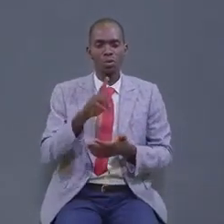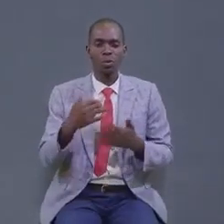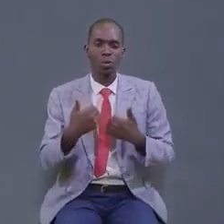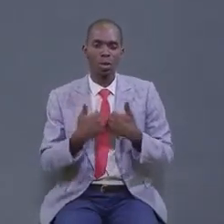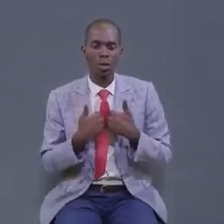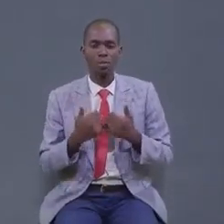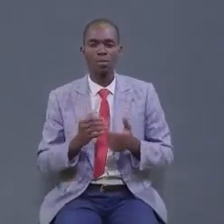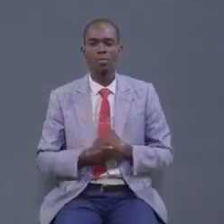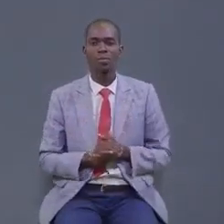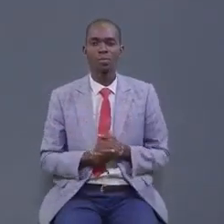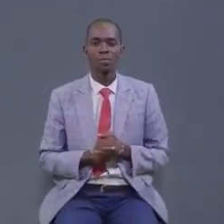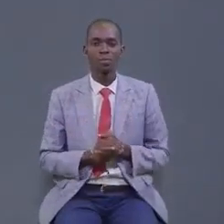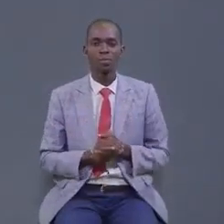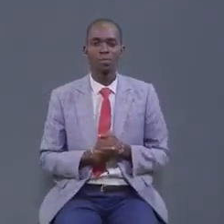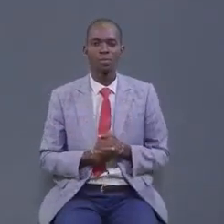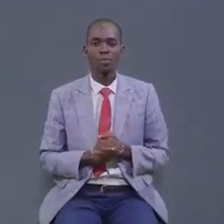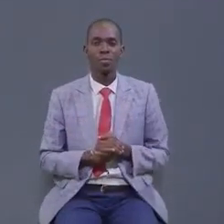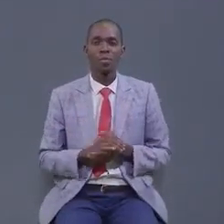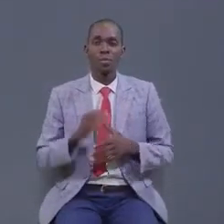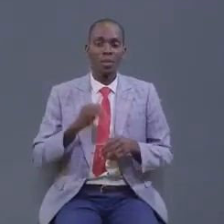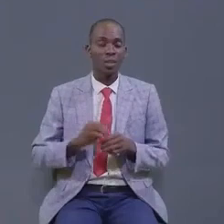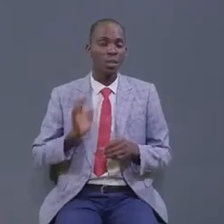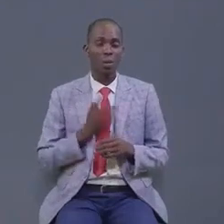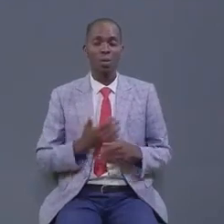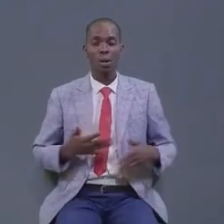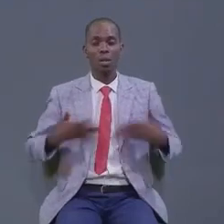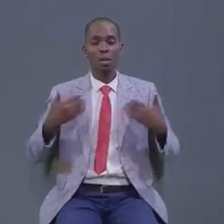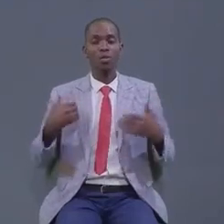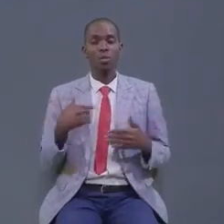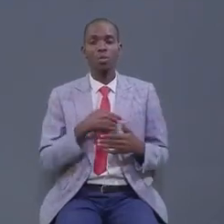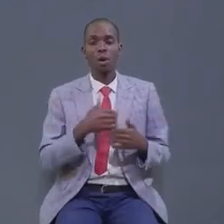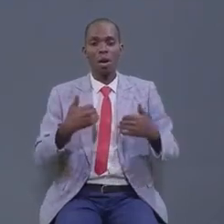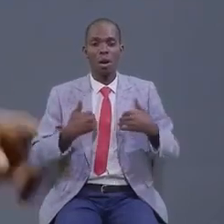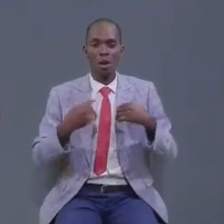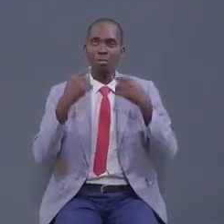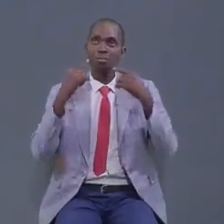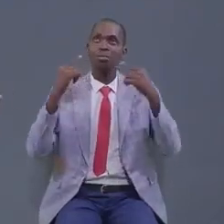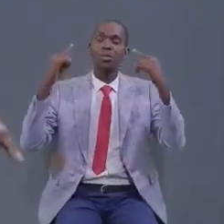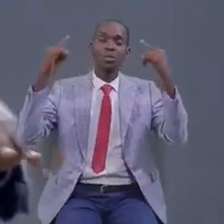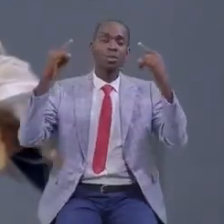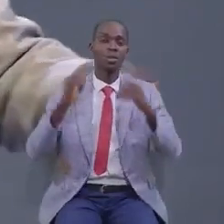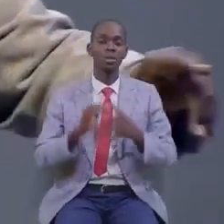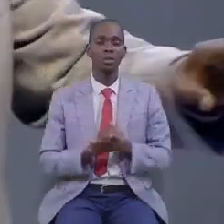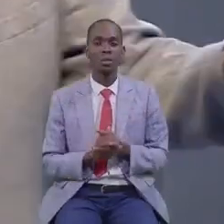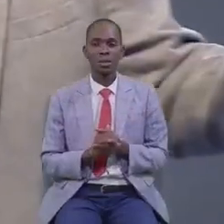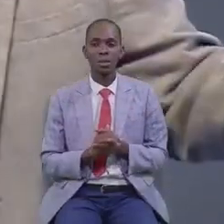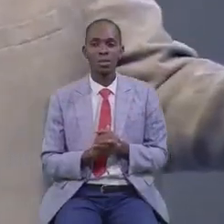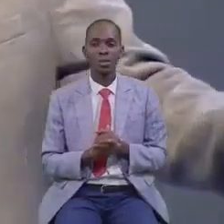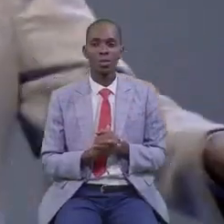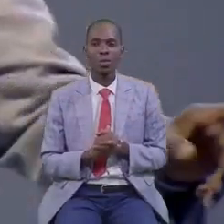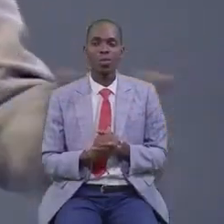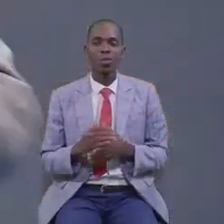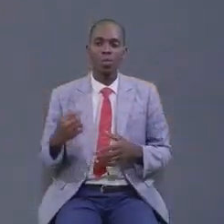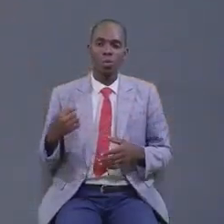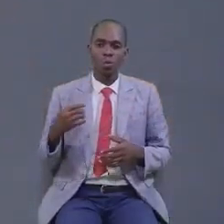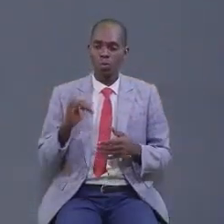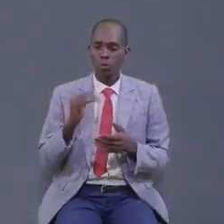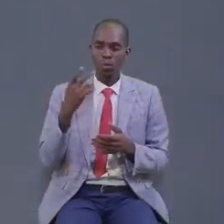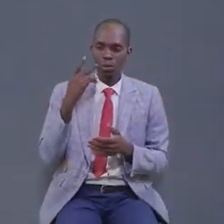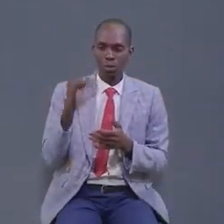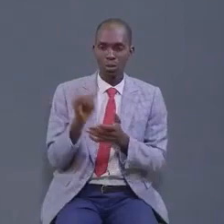సంపదను గమనించుకుంటూ ఉంటారు. In our lives, we have achievement, మన జీవితంలో సాధించిన వాటి గురించి ఆలోచించేస్తాం. That's the